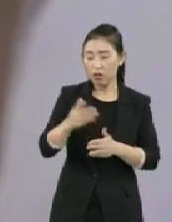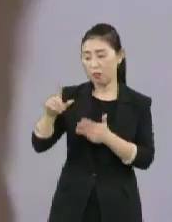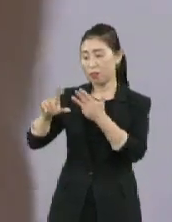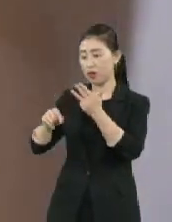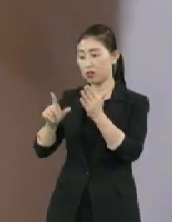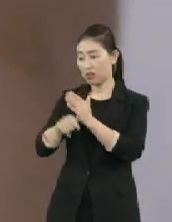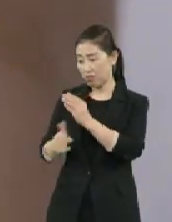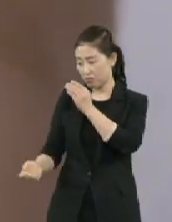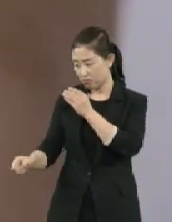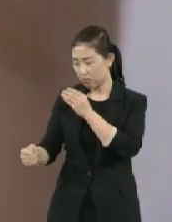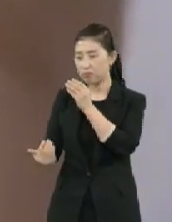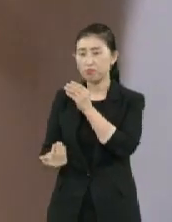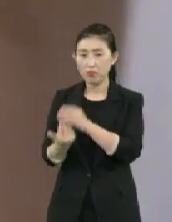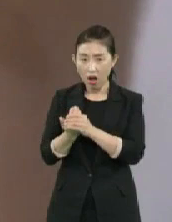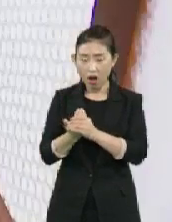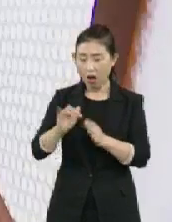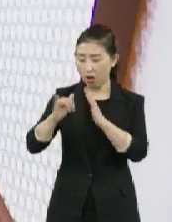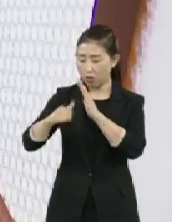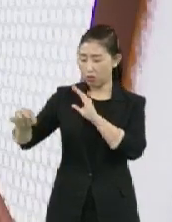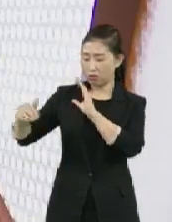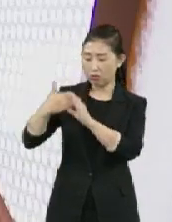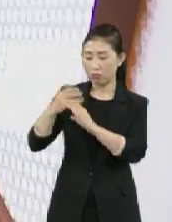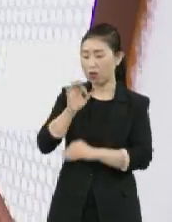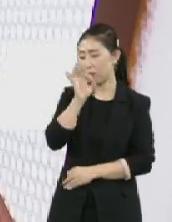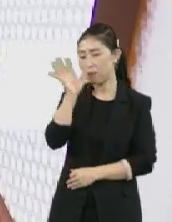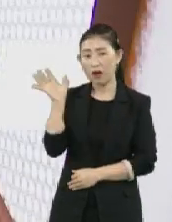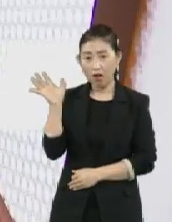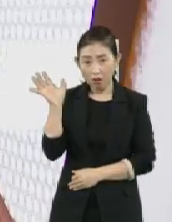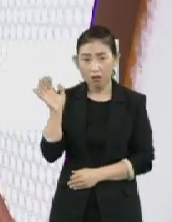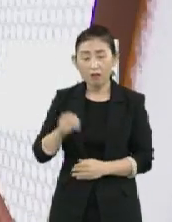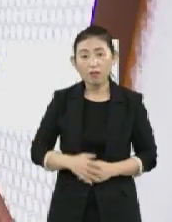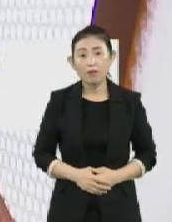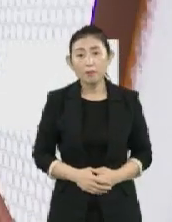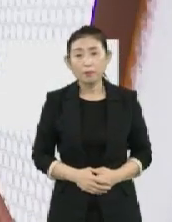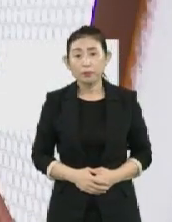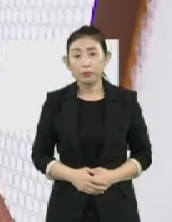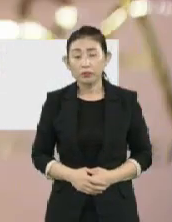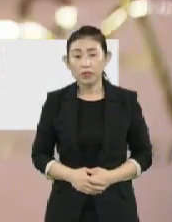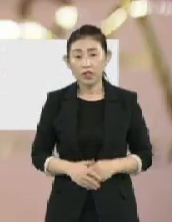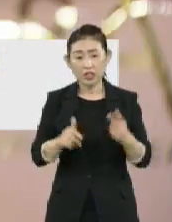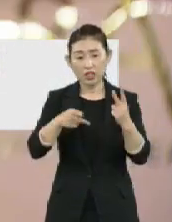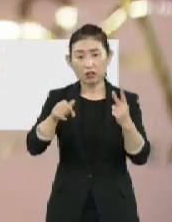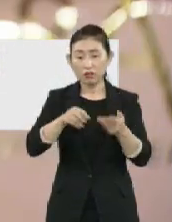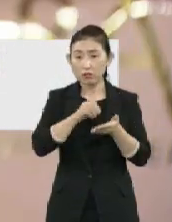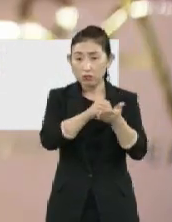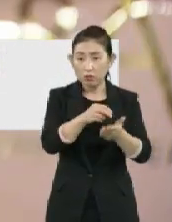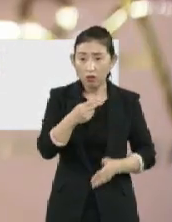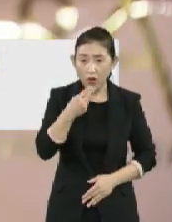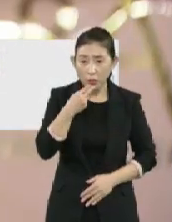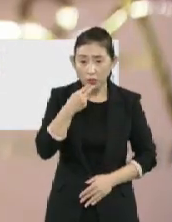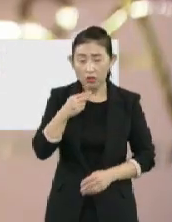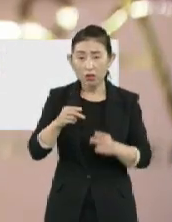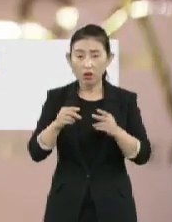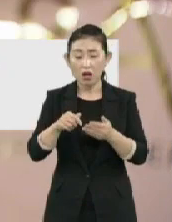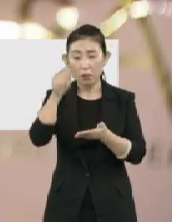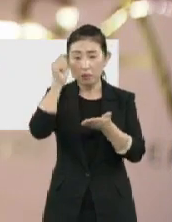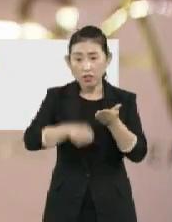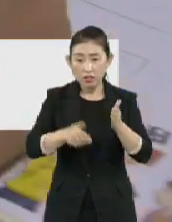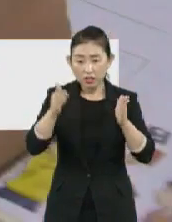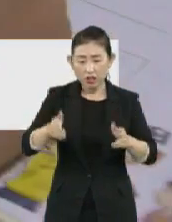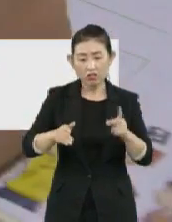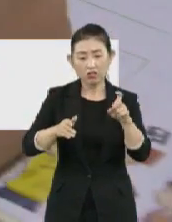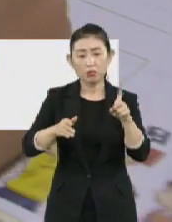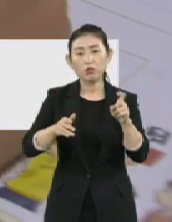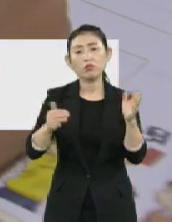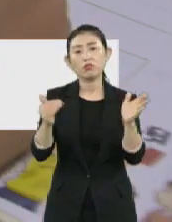지난달 아프가니스탄 사태 이후 가족들의 지원은 모두 끊겼습니다. 2학기 등록을 못하면 11월 만료되는 비자 연장이 안